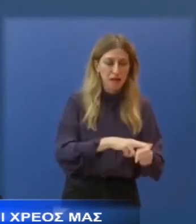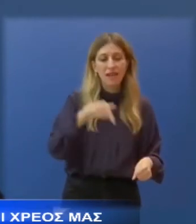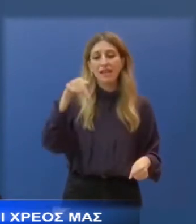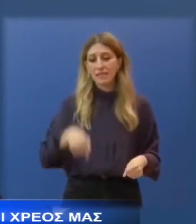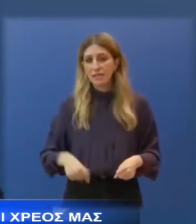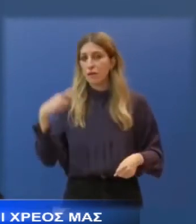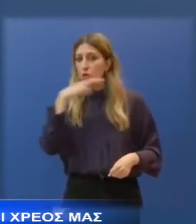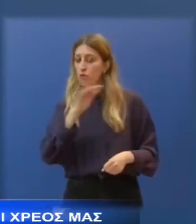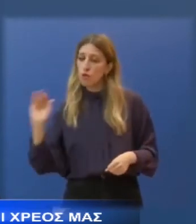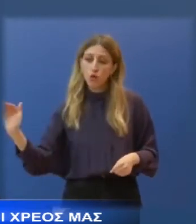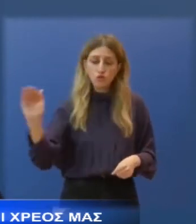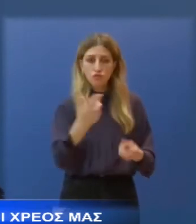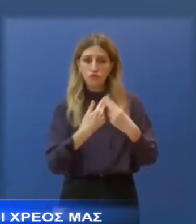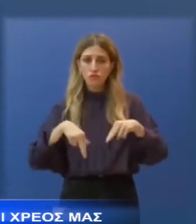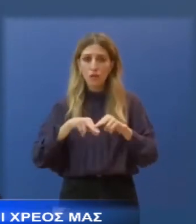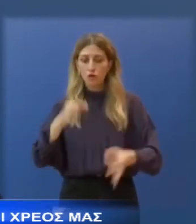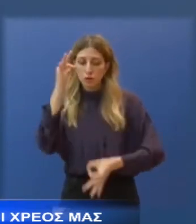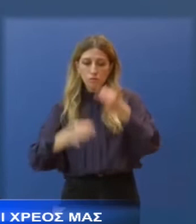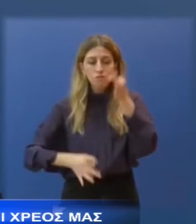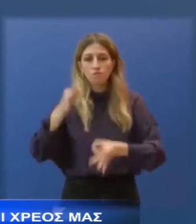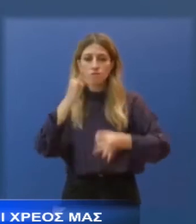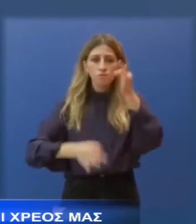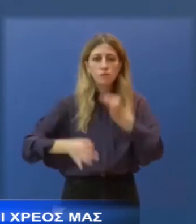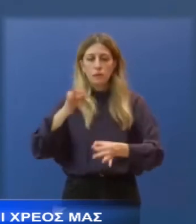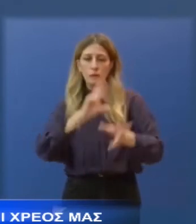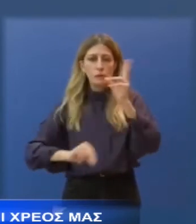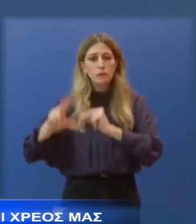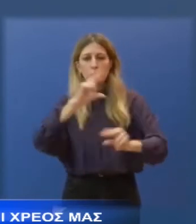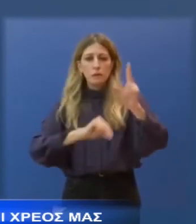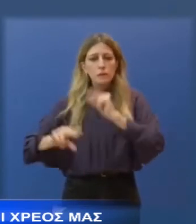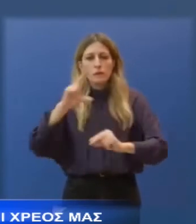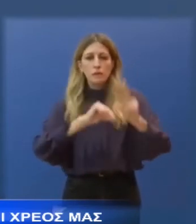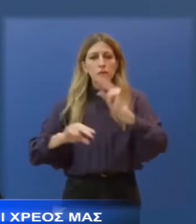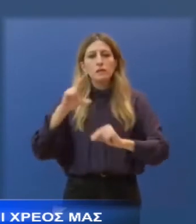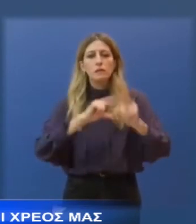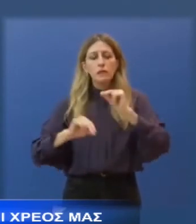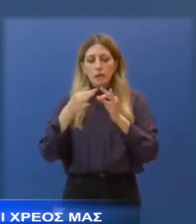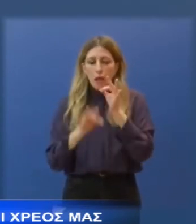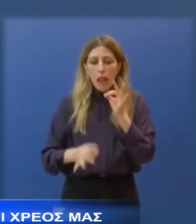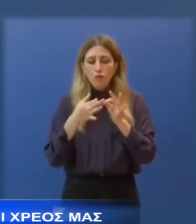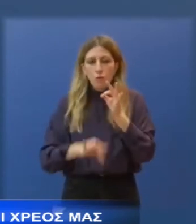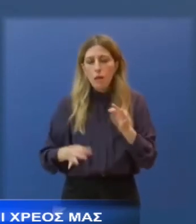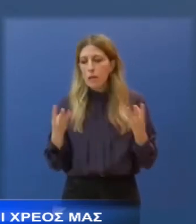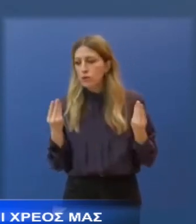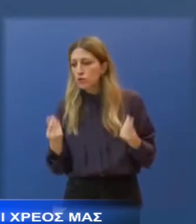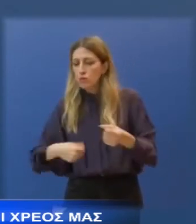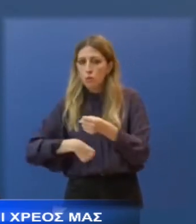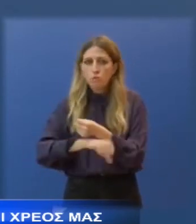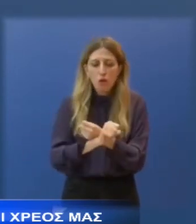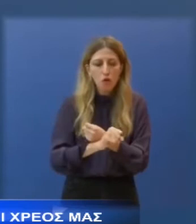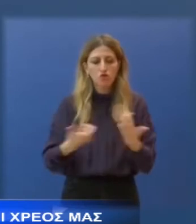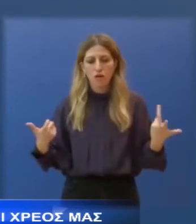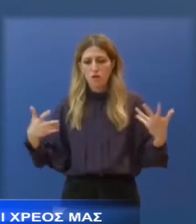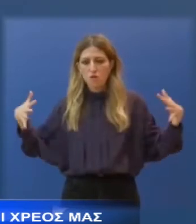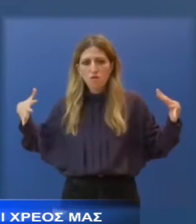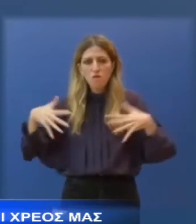την προεδρία του Πρωθυπουργού σύσκεψη με τη συμμετοχή όλων των αρμόδιων υπουργών. Θέλω να ξεκινήσω καταρχήν από το γεγονός ότι η ελληνική αστυνομία κατάφερε